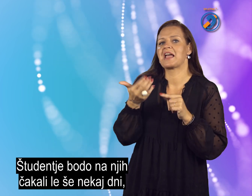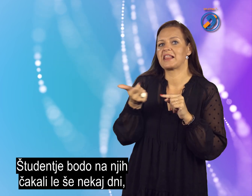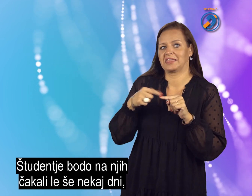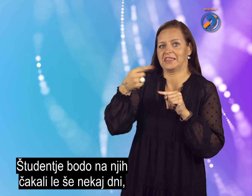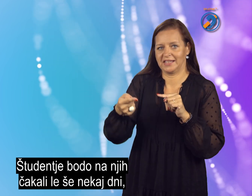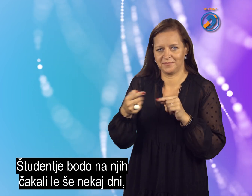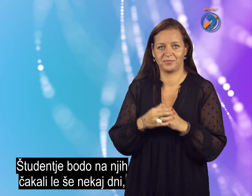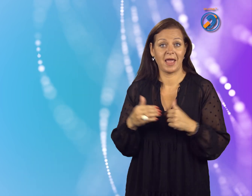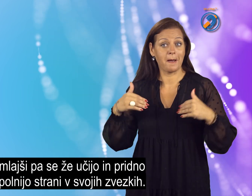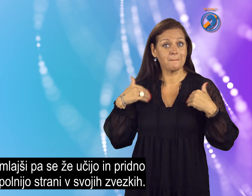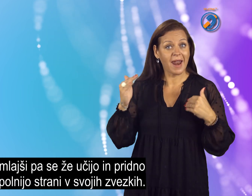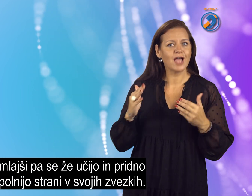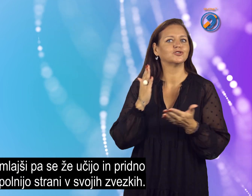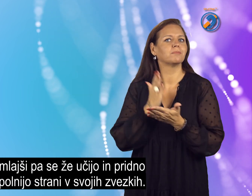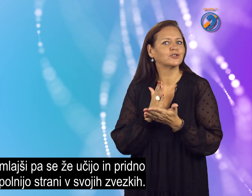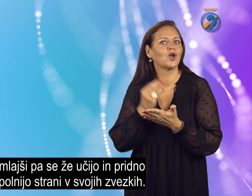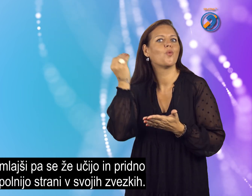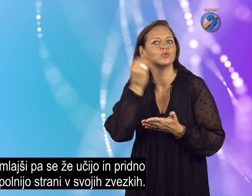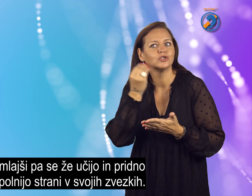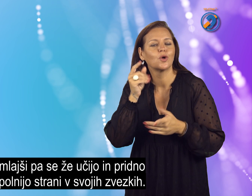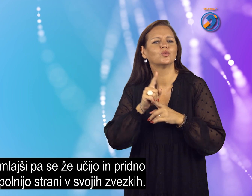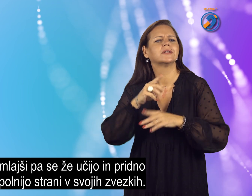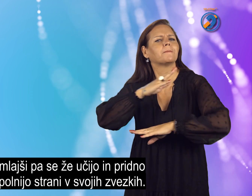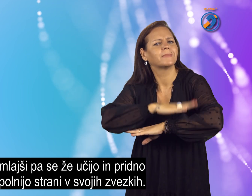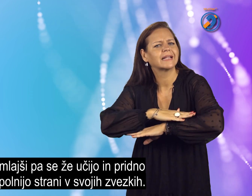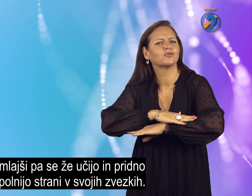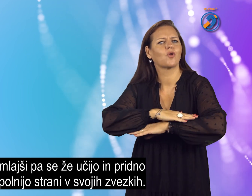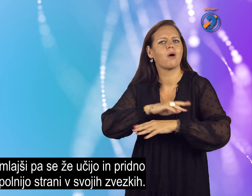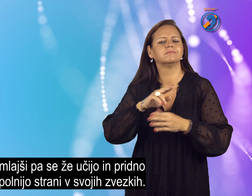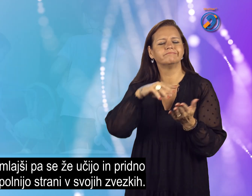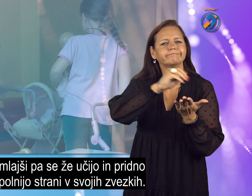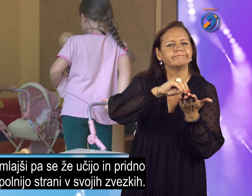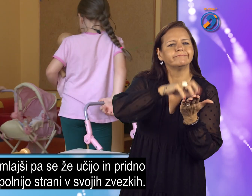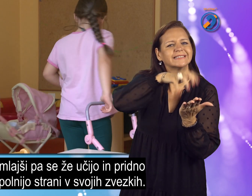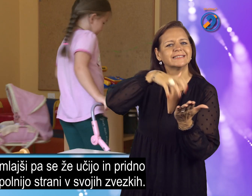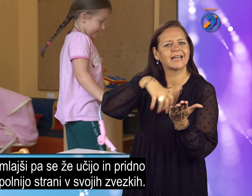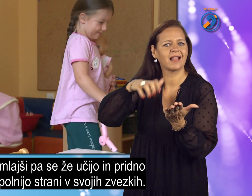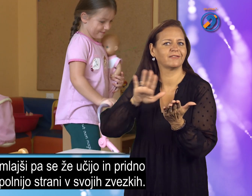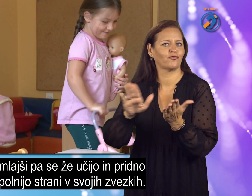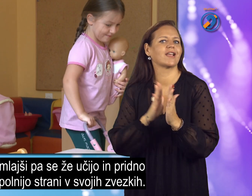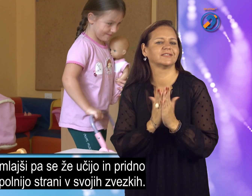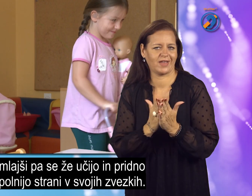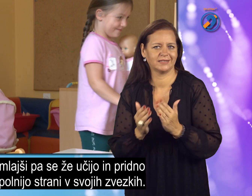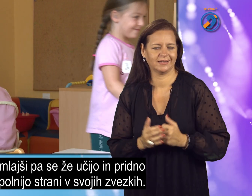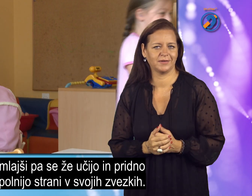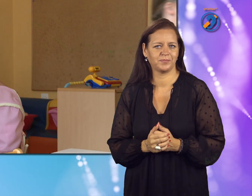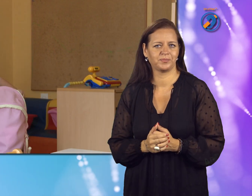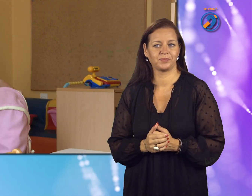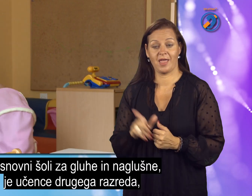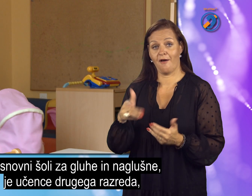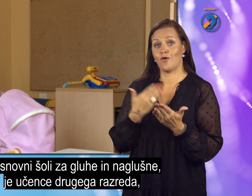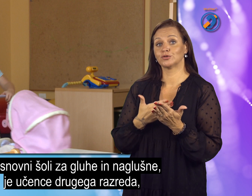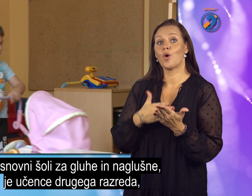njih čakali le še nekaj dni, mlajši pa se že učijo in pridno polnijo strani v svojih